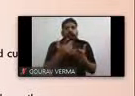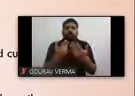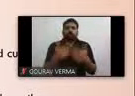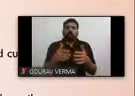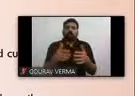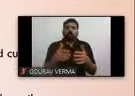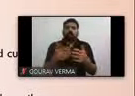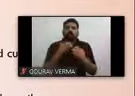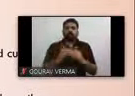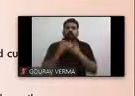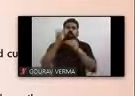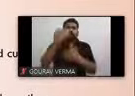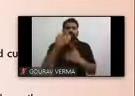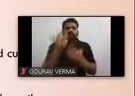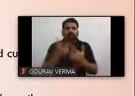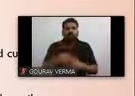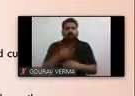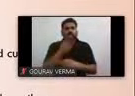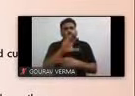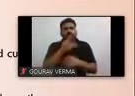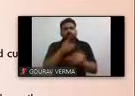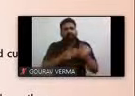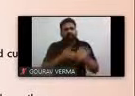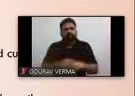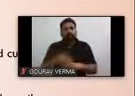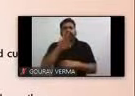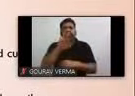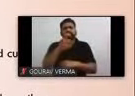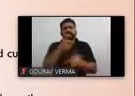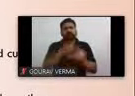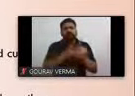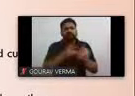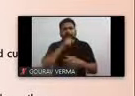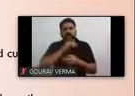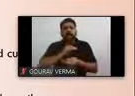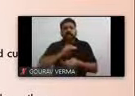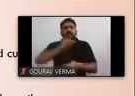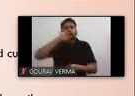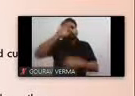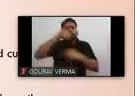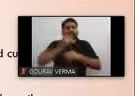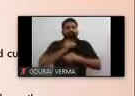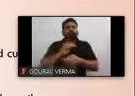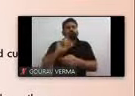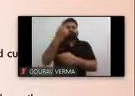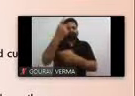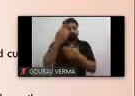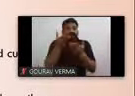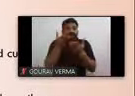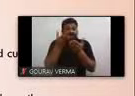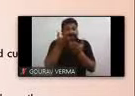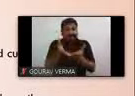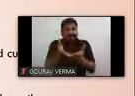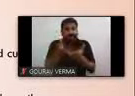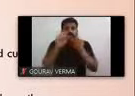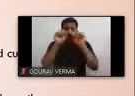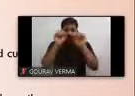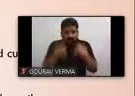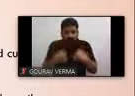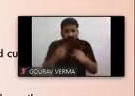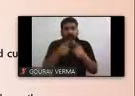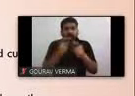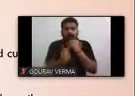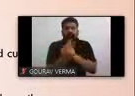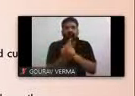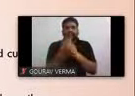पे गया है, 35-37 साल में भी बच्चे पहला बच्चा हो रहा है. दैट ऑल्सो कैन समटाइम्स